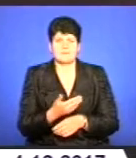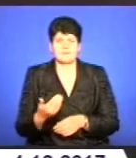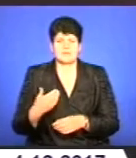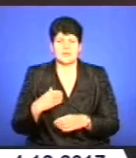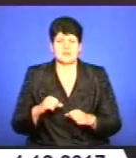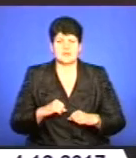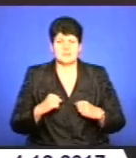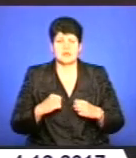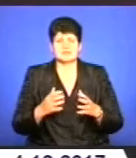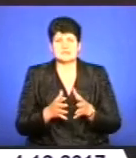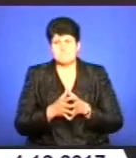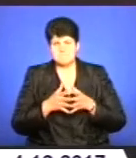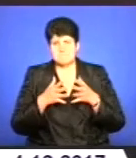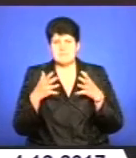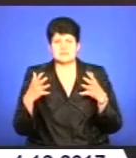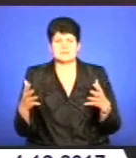намагалися